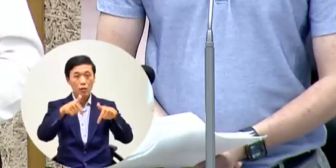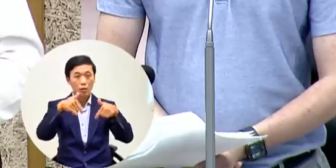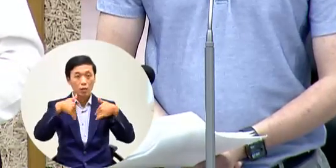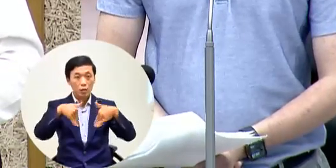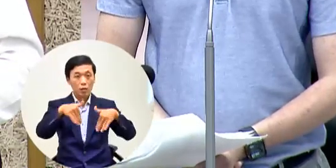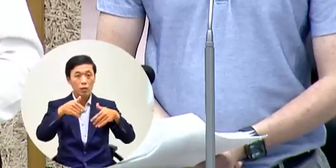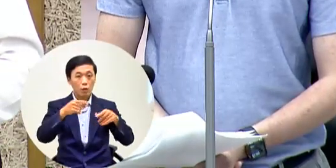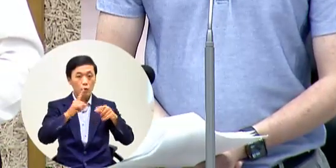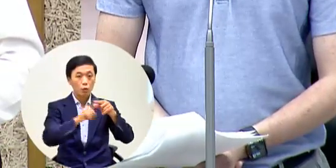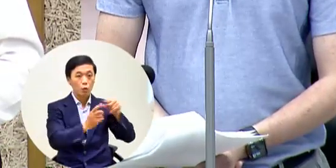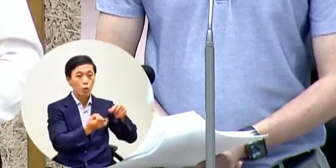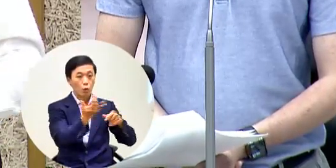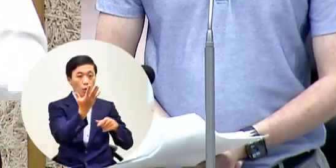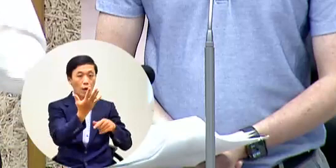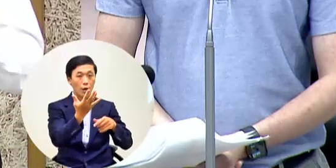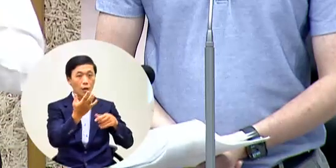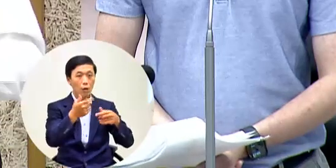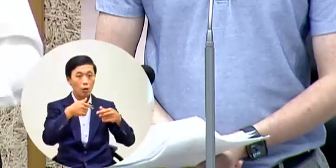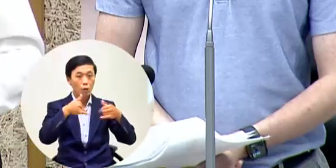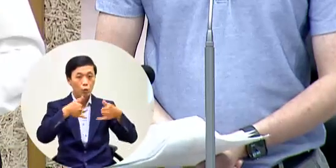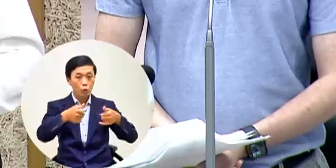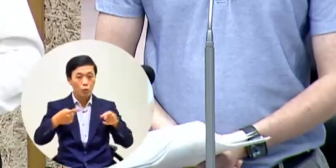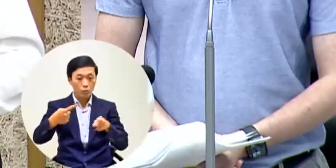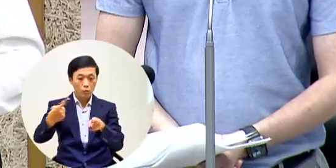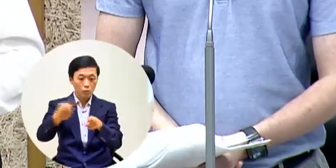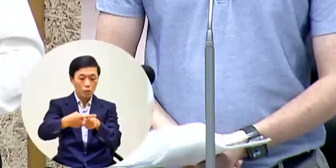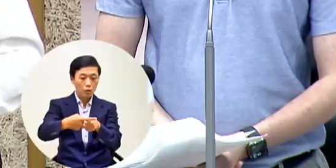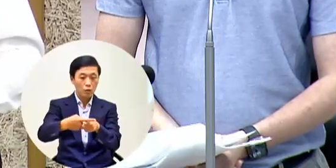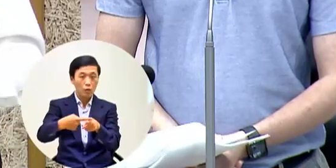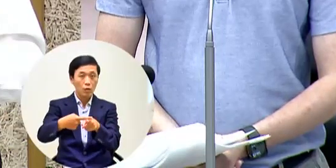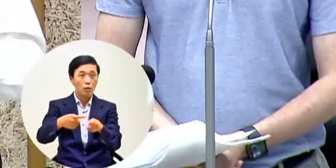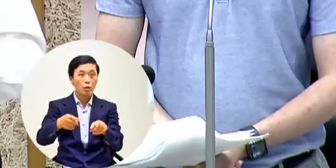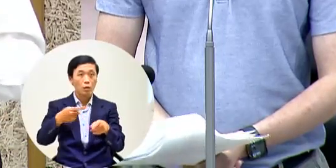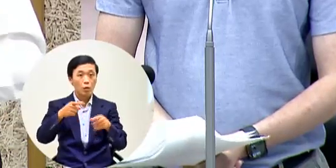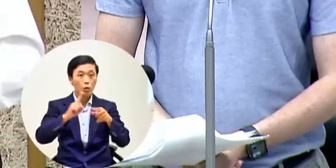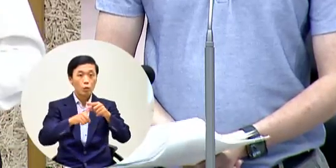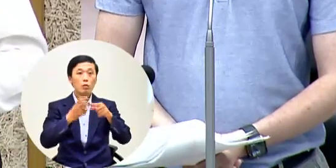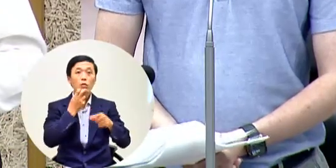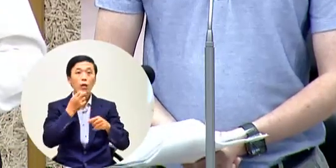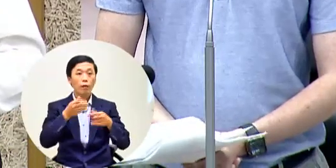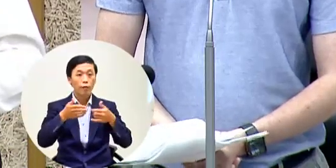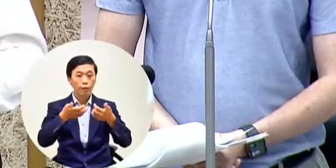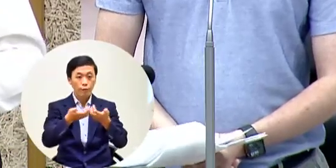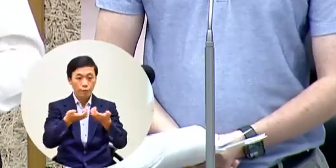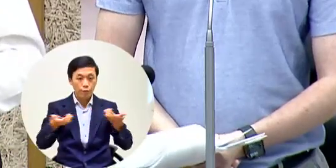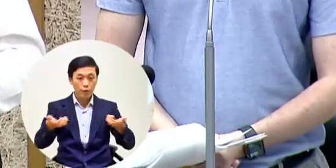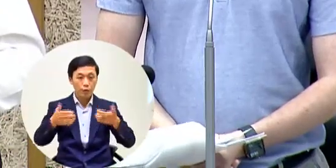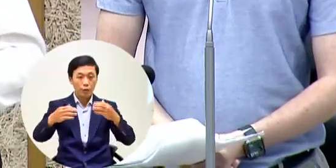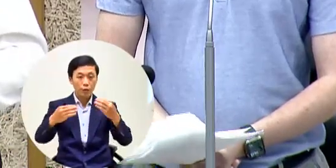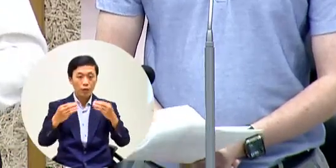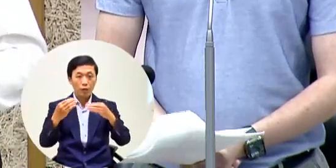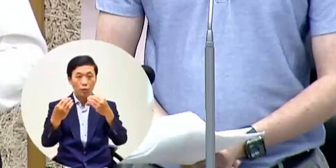了吗？ 跟议员报告，就是中央分向导的部分已经施工完成了。 啊，